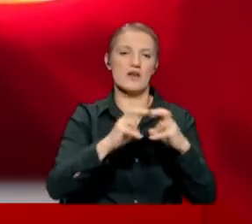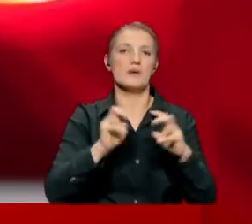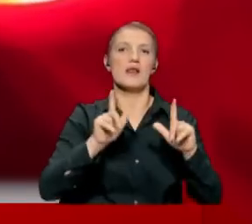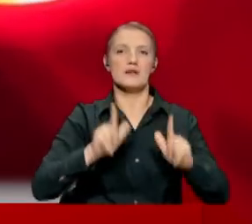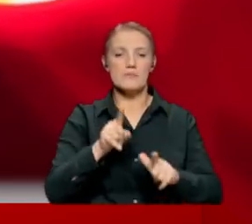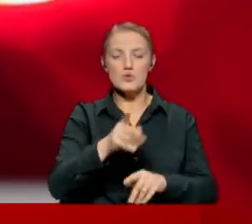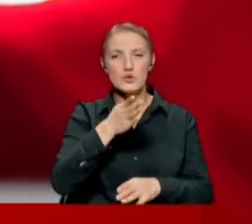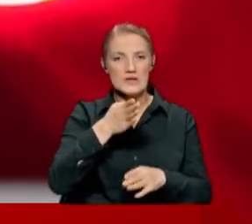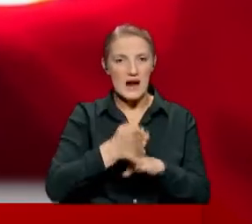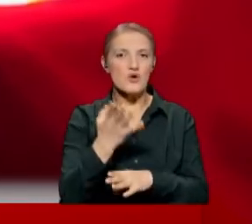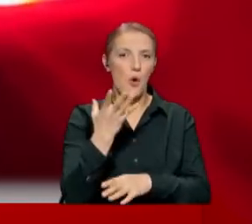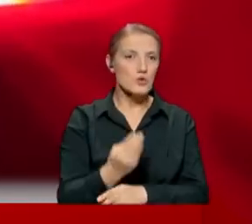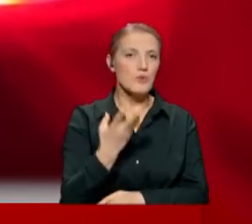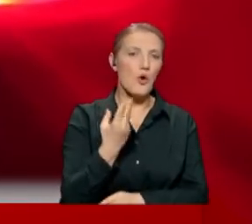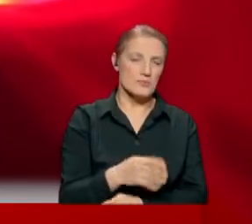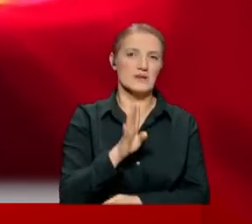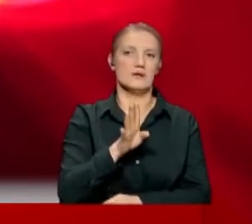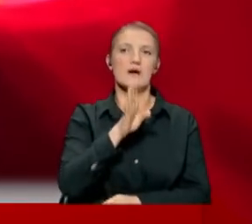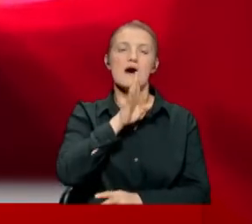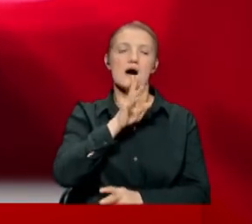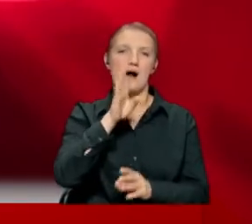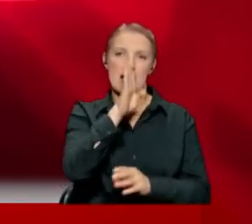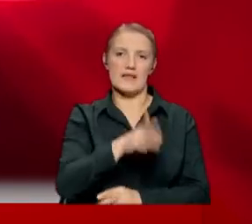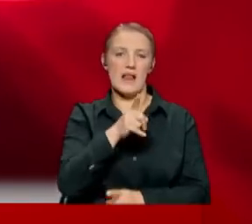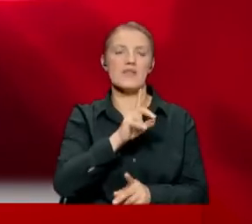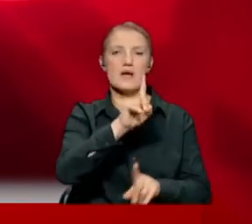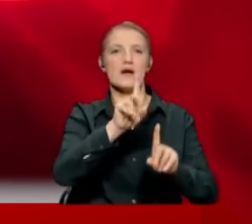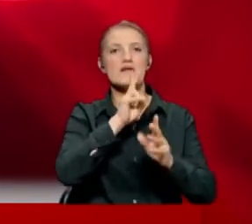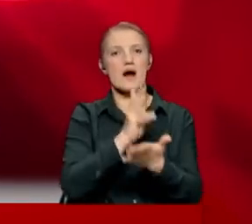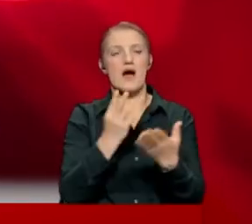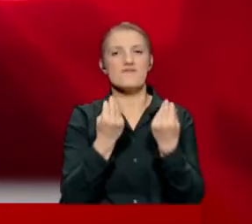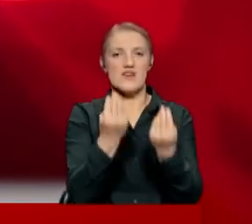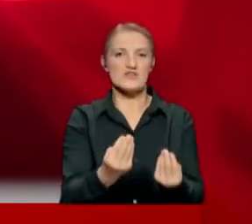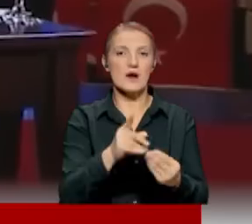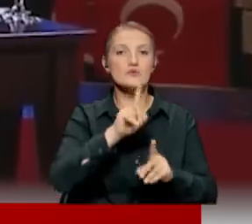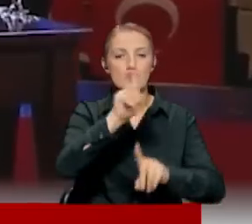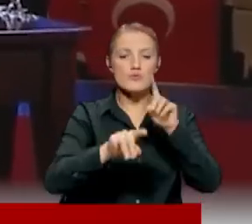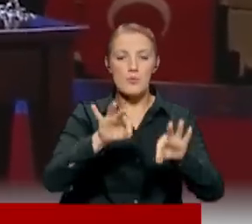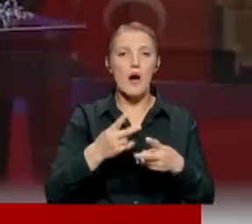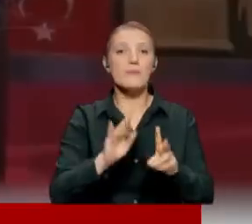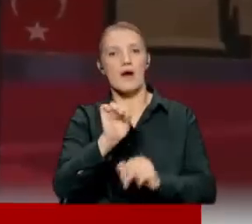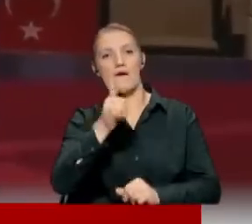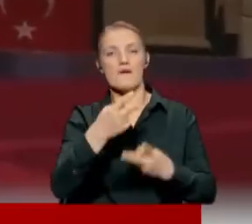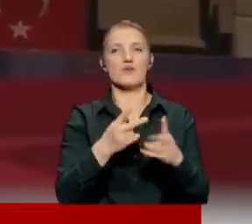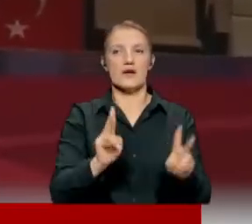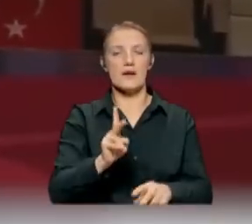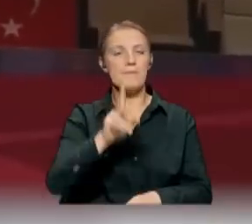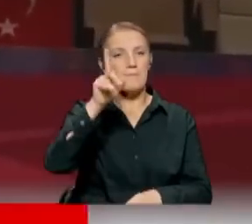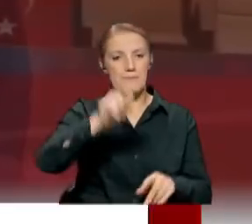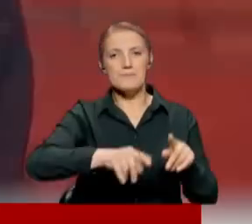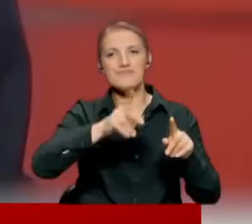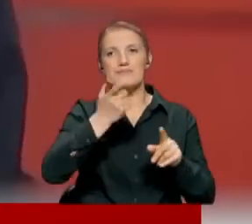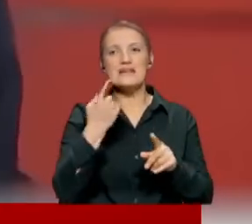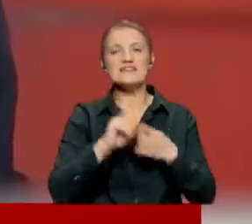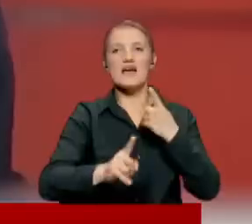iddiaların gerçek olup olmadığını ne Aydın'da Adalet karar ver soruşturma bugün açılması açılır siyaset Kurumu baştan aşağıya